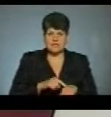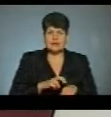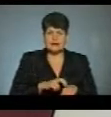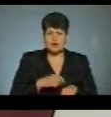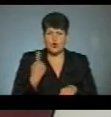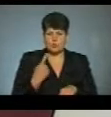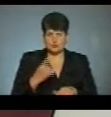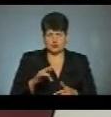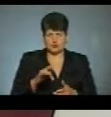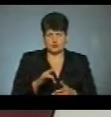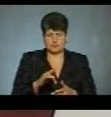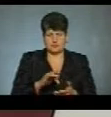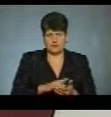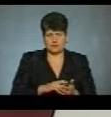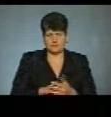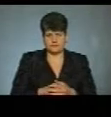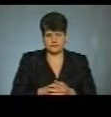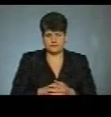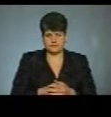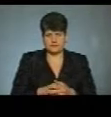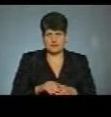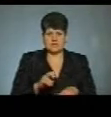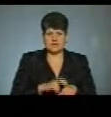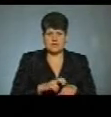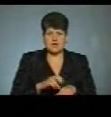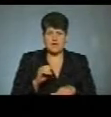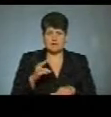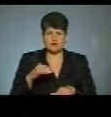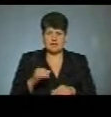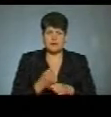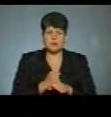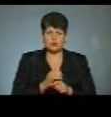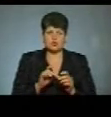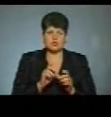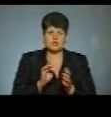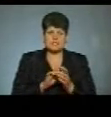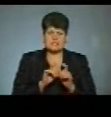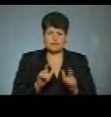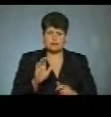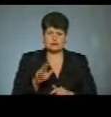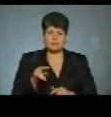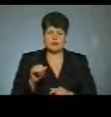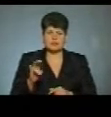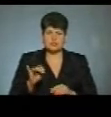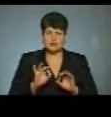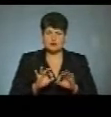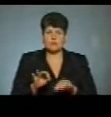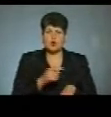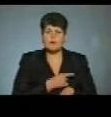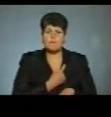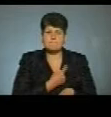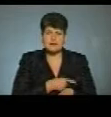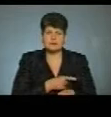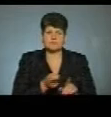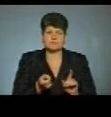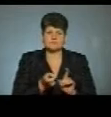лабораторного центру Володимир Паничев. Лікар-епідеміолог обласного лабораторного центру Володимир Паничев розповів про медиків, які контактували з